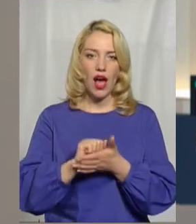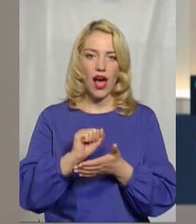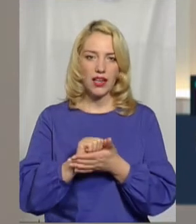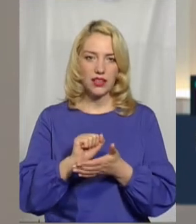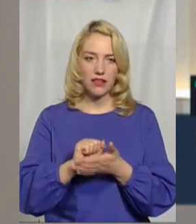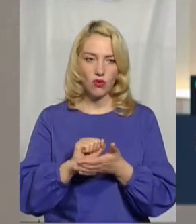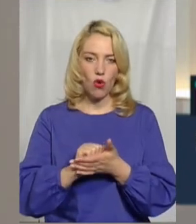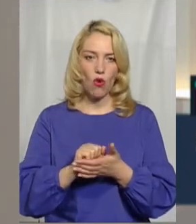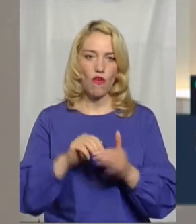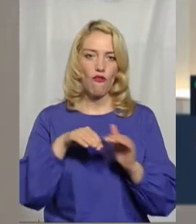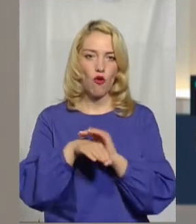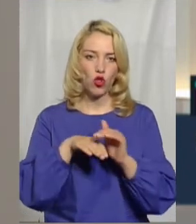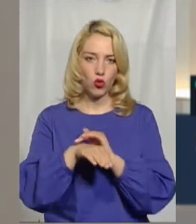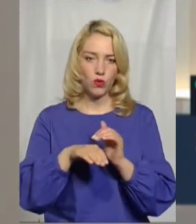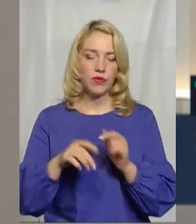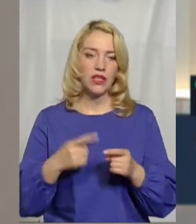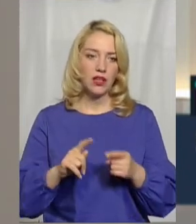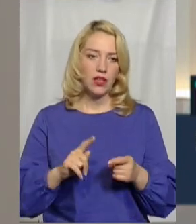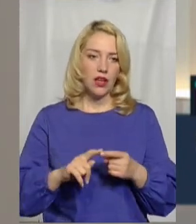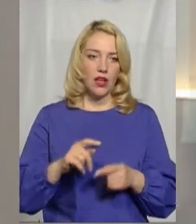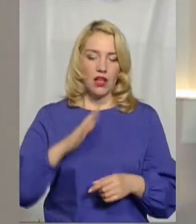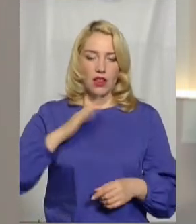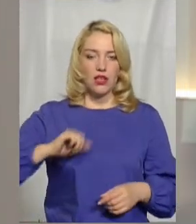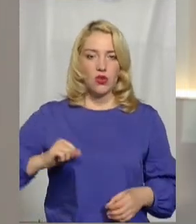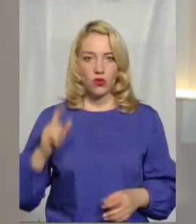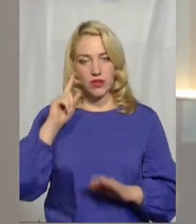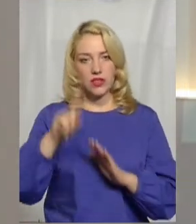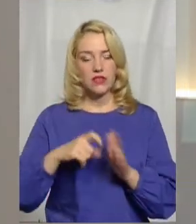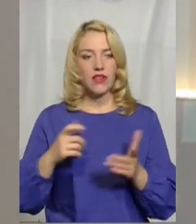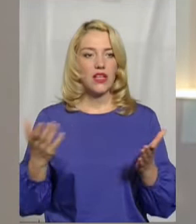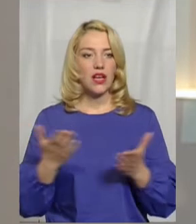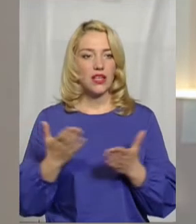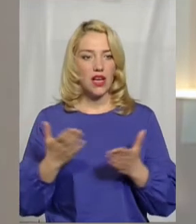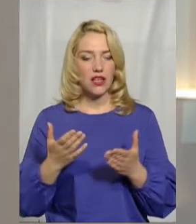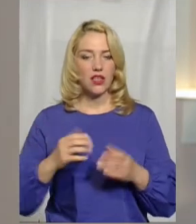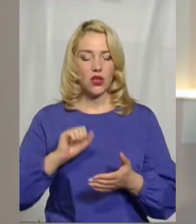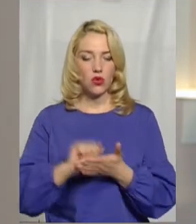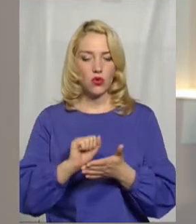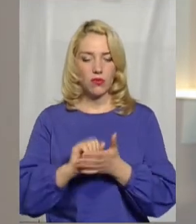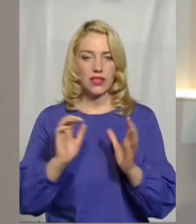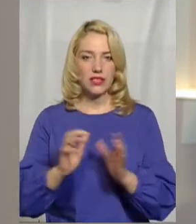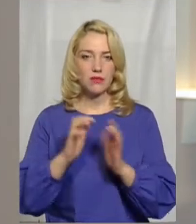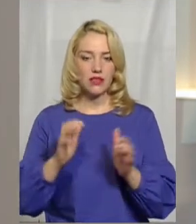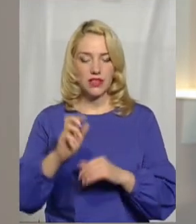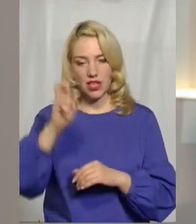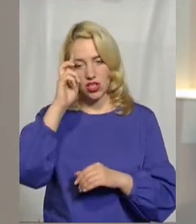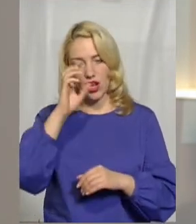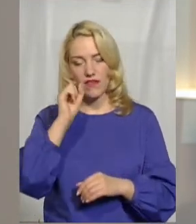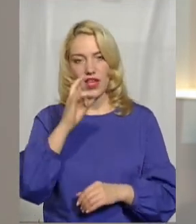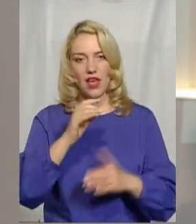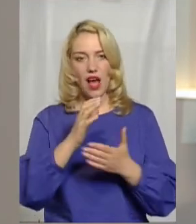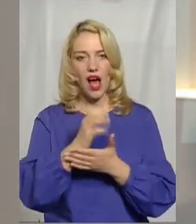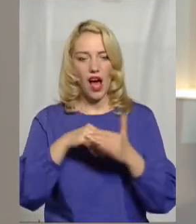фонду. Наша колега Валерія Ковальчук дізнавалася, які документи зберігаються в Державному архіві